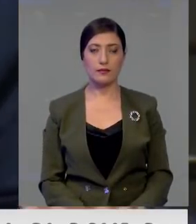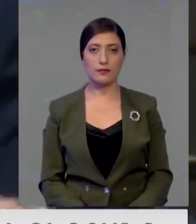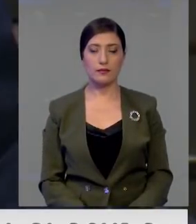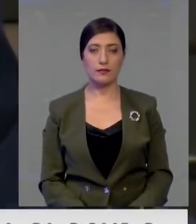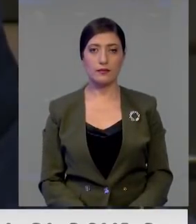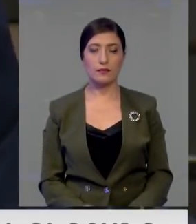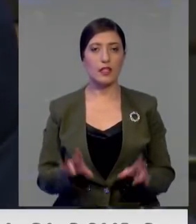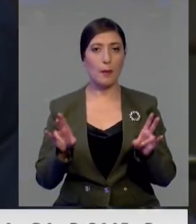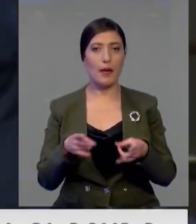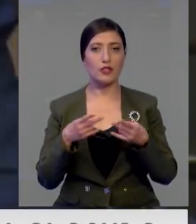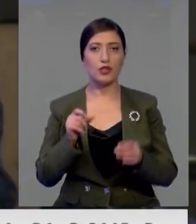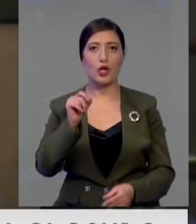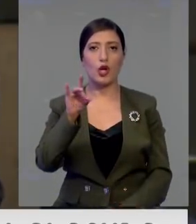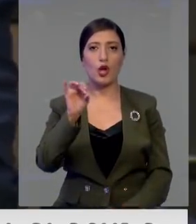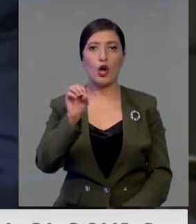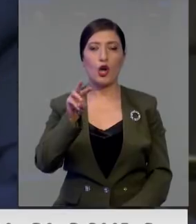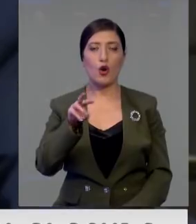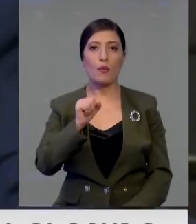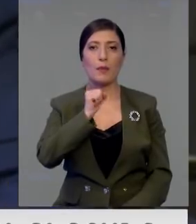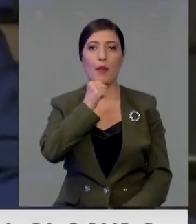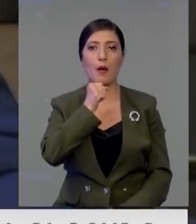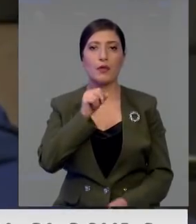Եվ պետք է Հռոմի Պապից ավելի կաթոլիկ լինել։